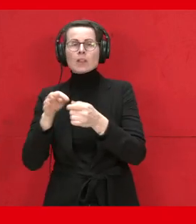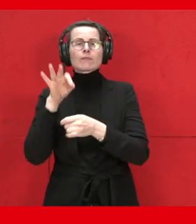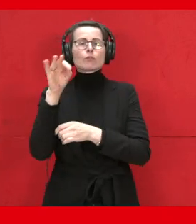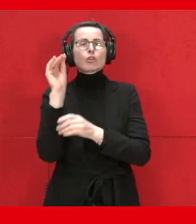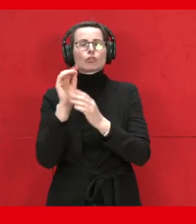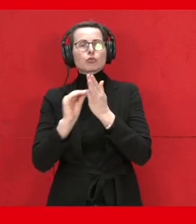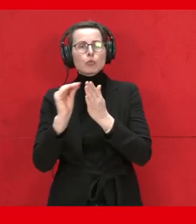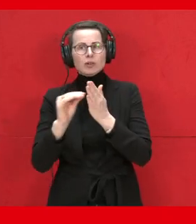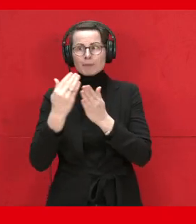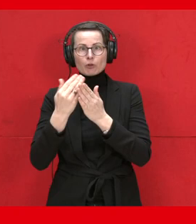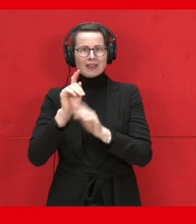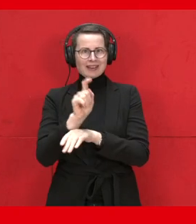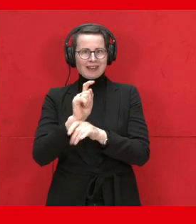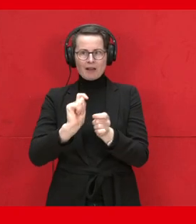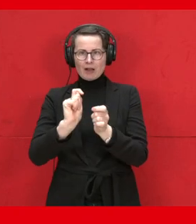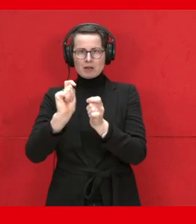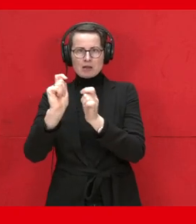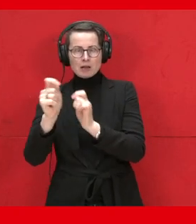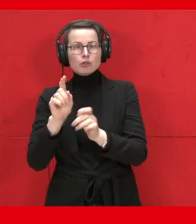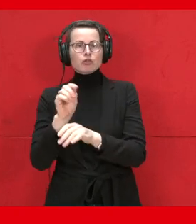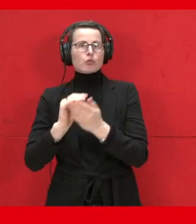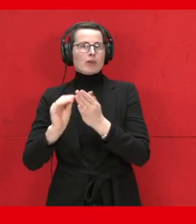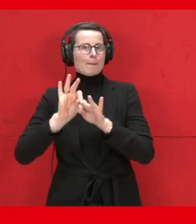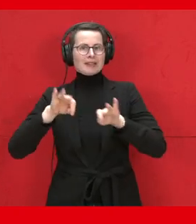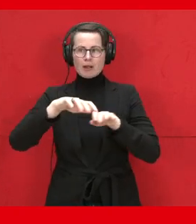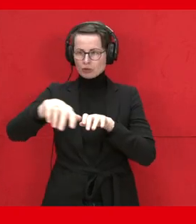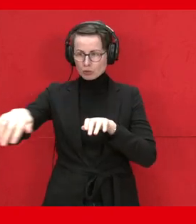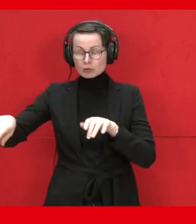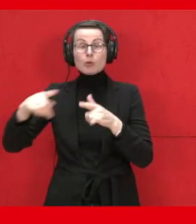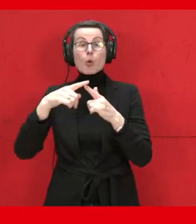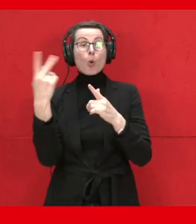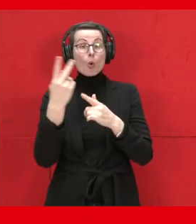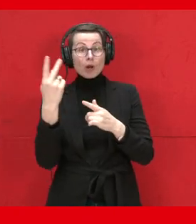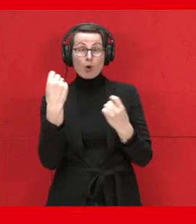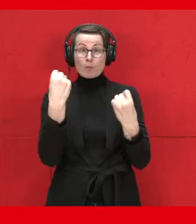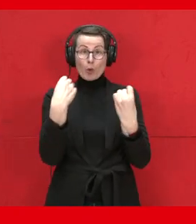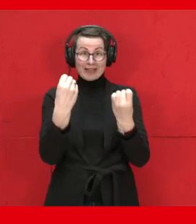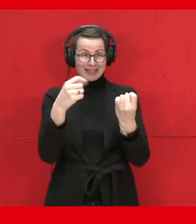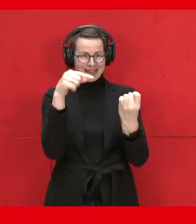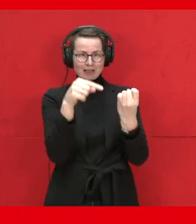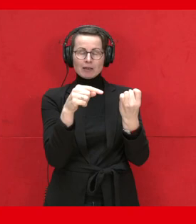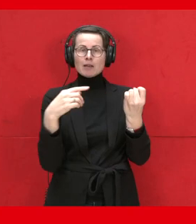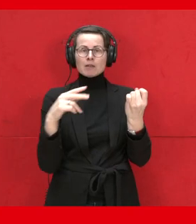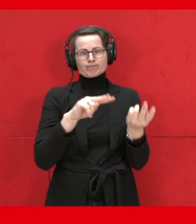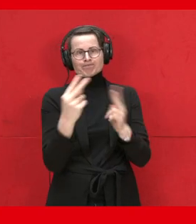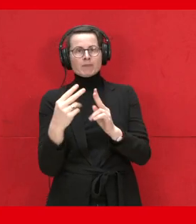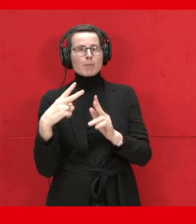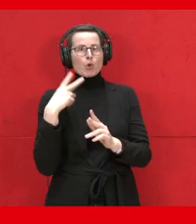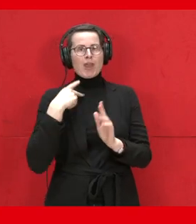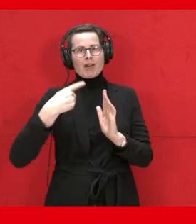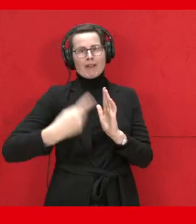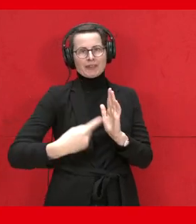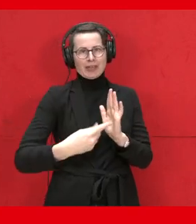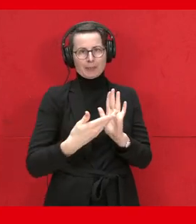digitalen Wandel besser ausgerüstet sind oder auch damit moderne Antriebe in der Mobilität eine größere Rolle spielen. Und eine solche an der